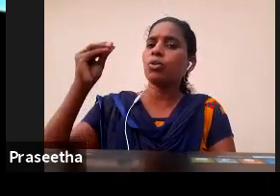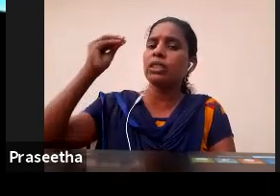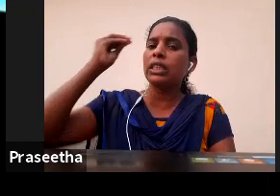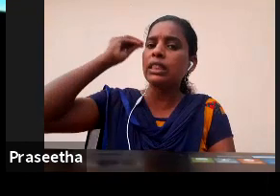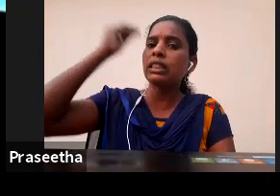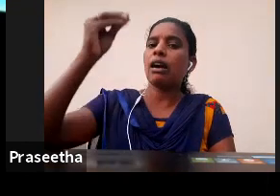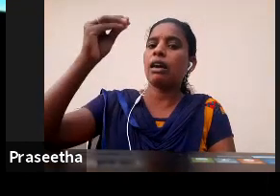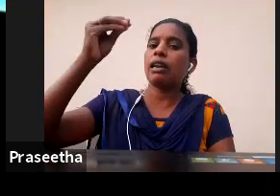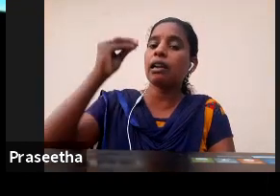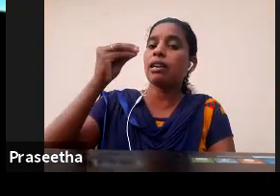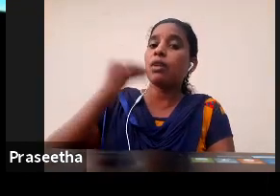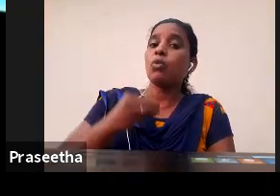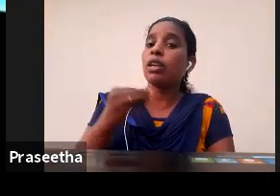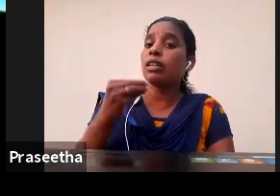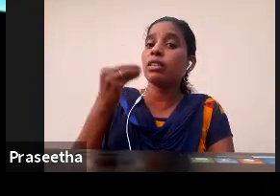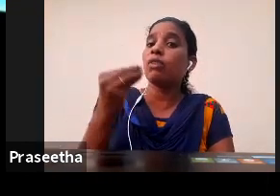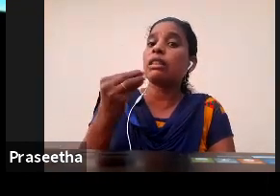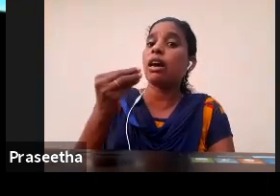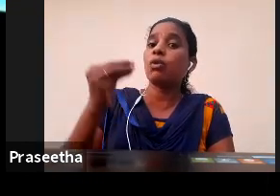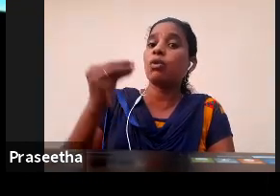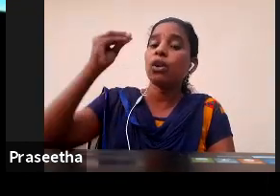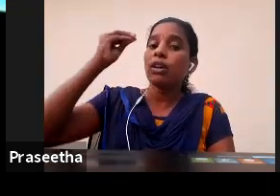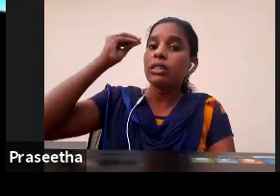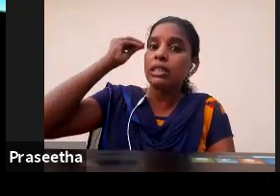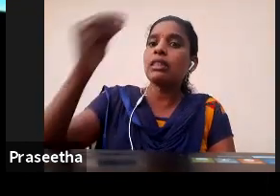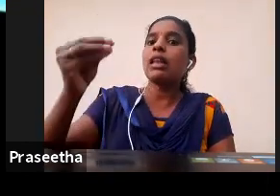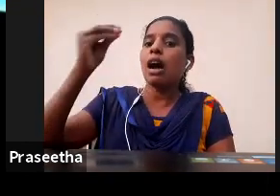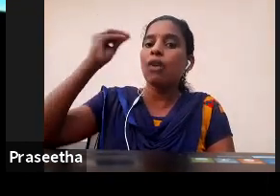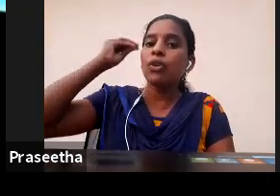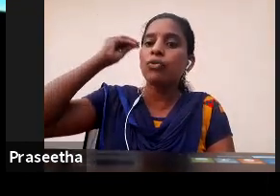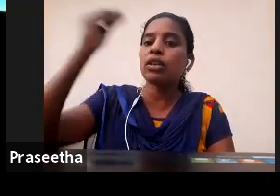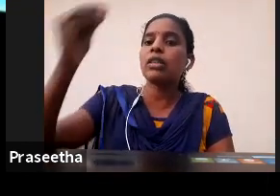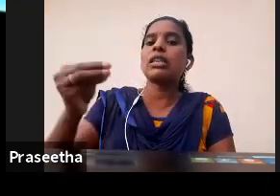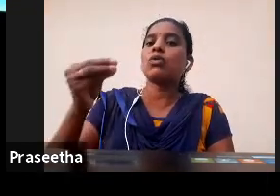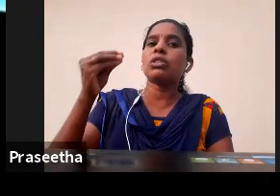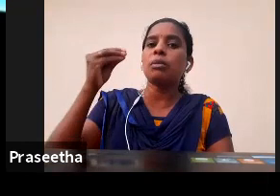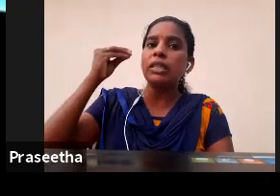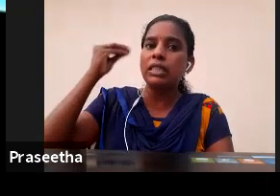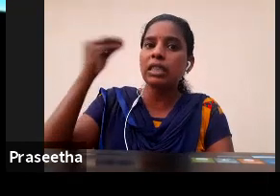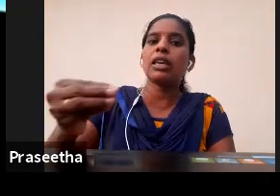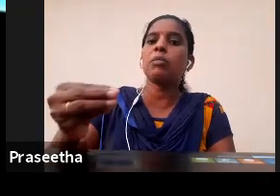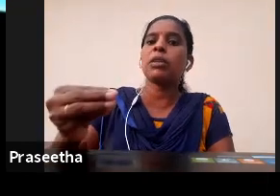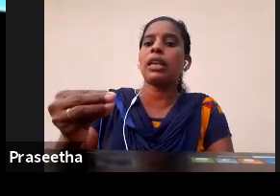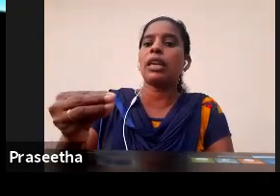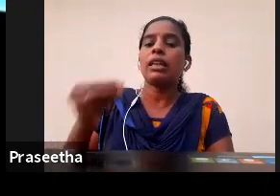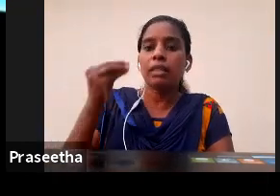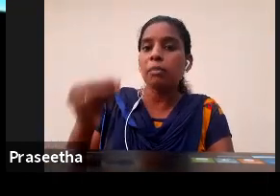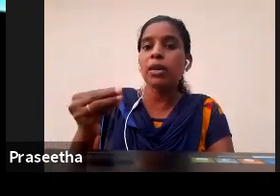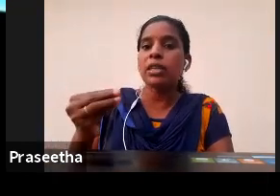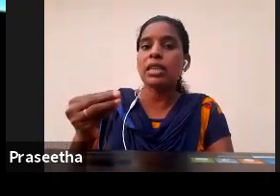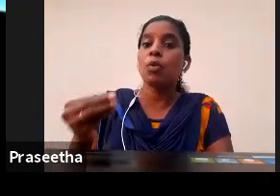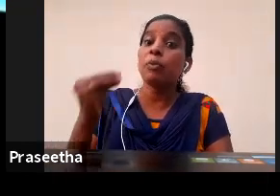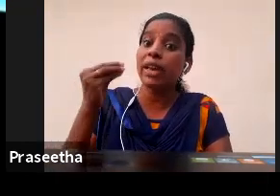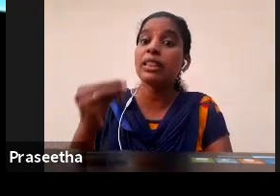ഒരു ചിന്ത, ഹെലൻ കെല്ലറിന്റെ ഉള്ളിൽ നിന്ന് വന്ന ആ ഒരു ചിന്ത, ആ ഒരു വേർഡ്സിനെ കുറിച്ച് നമുക്ക് ചിന്തിക്കുമ്പോ തന്നെ